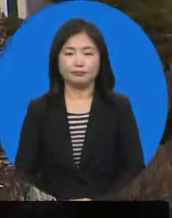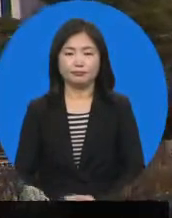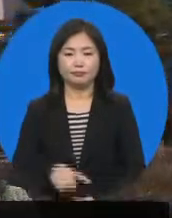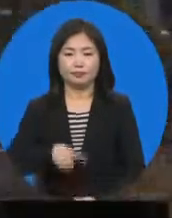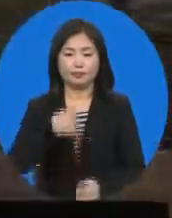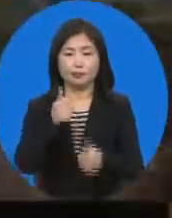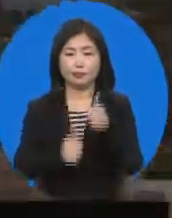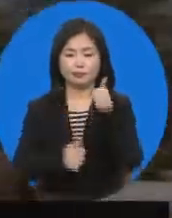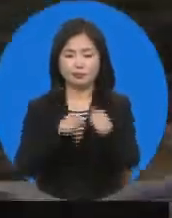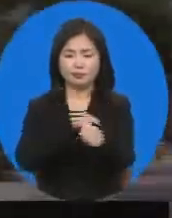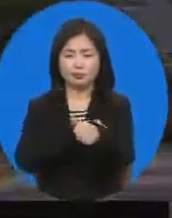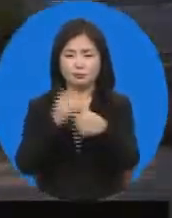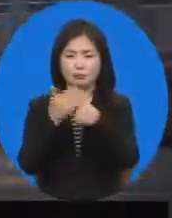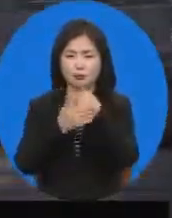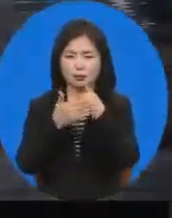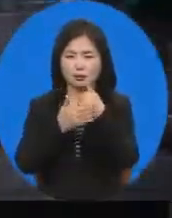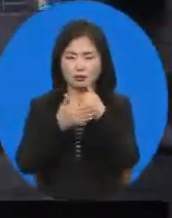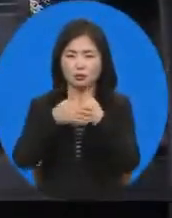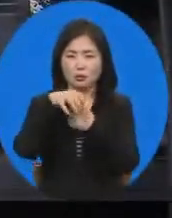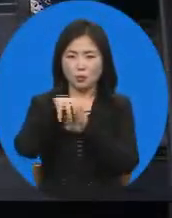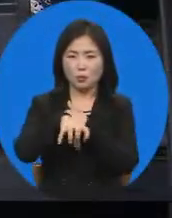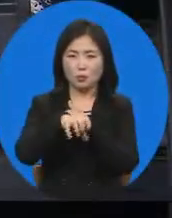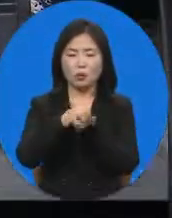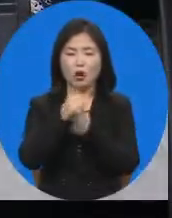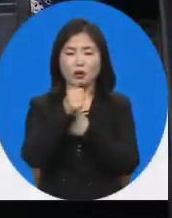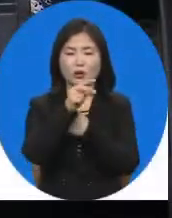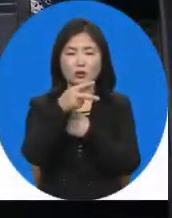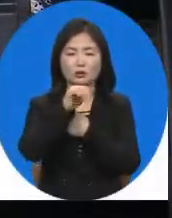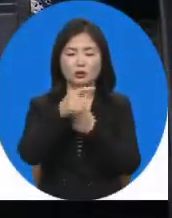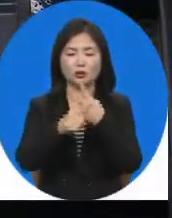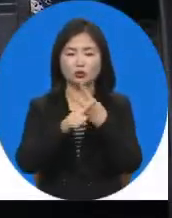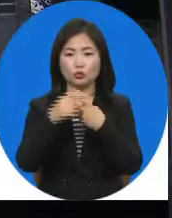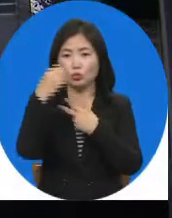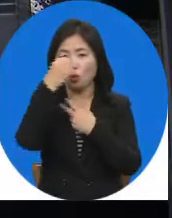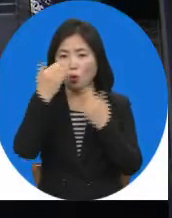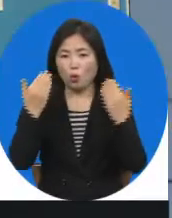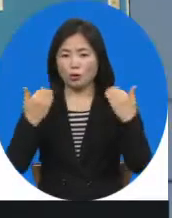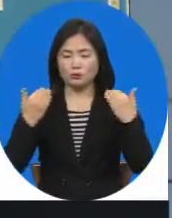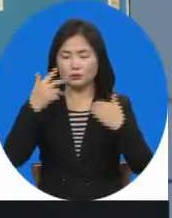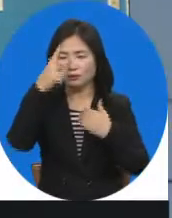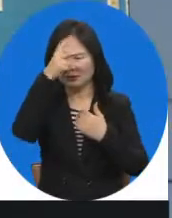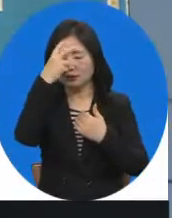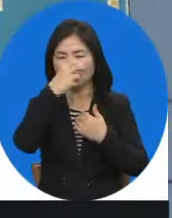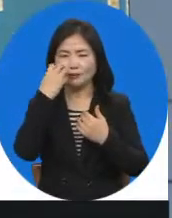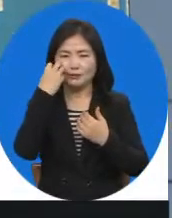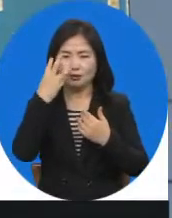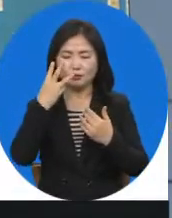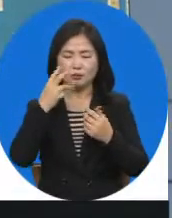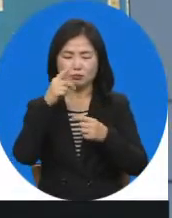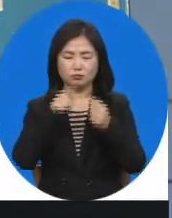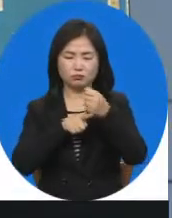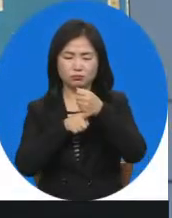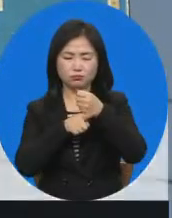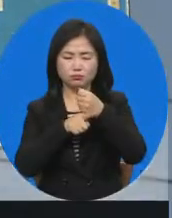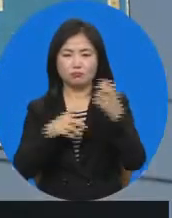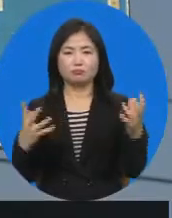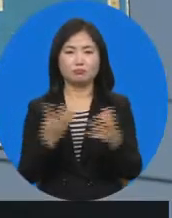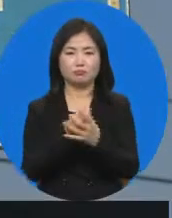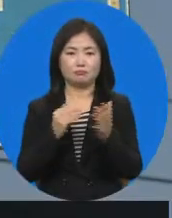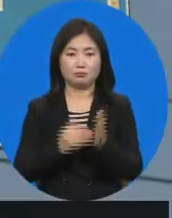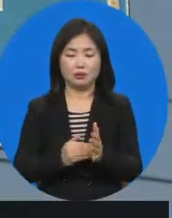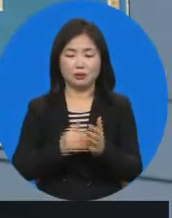나홀로 시험 특혜 시비가 인 구미 현일 중구 답에 대한 경찰 수사가 3개월 만에 마무리 됐습니다